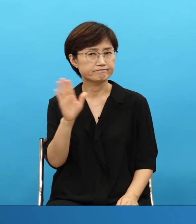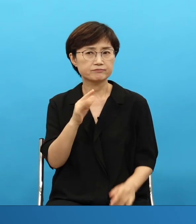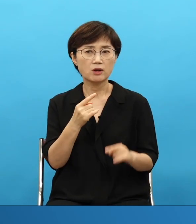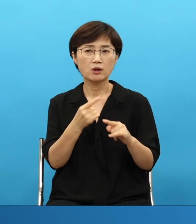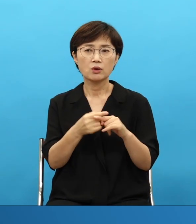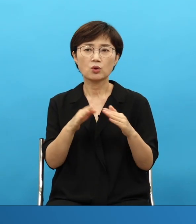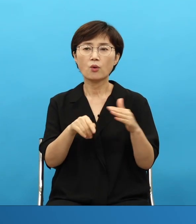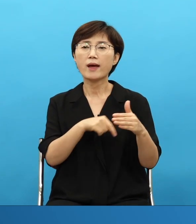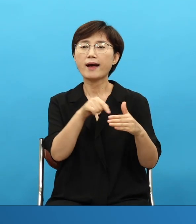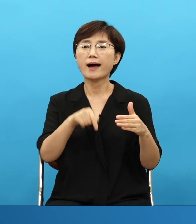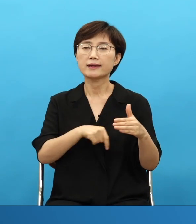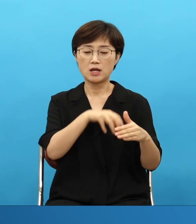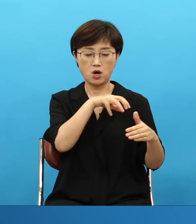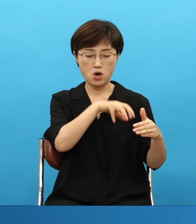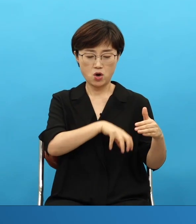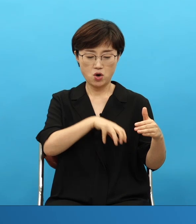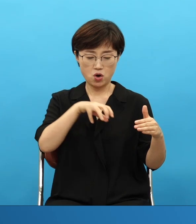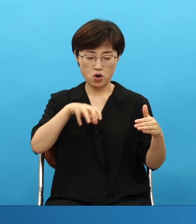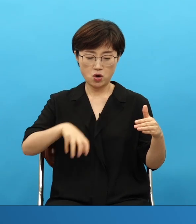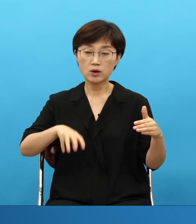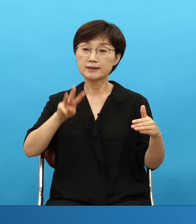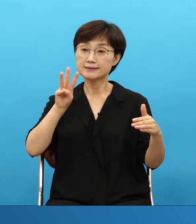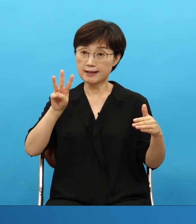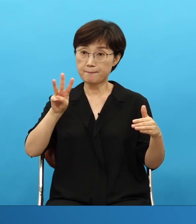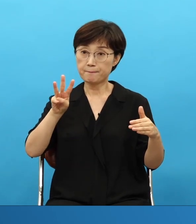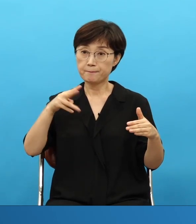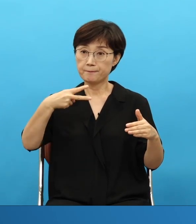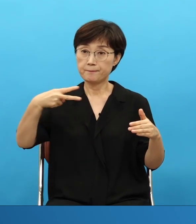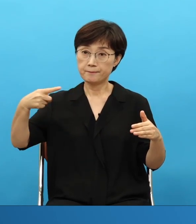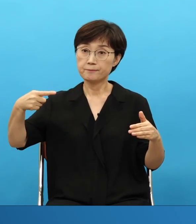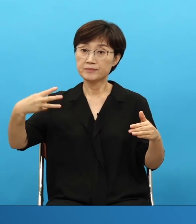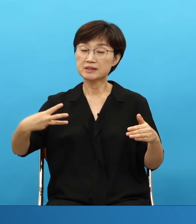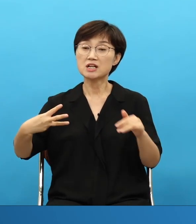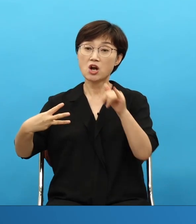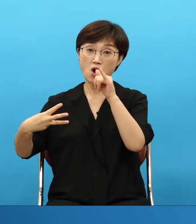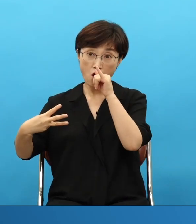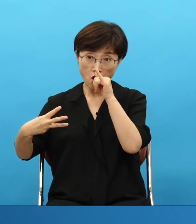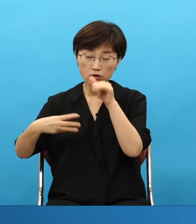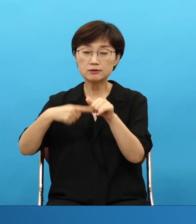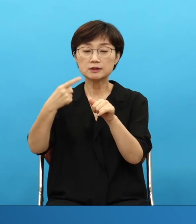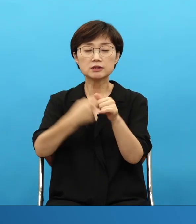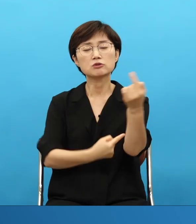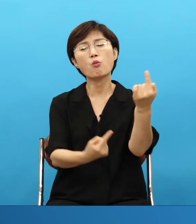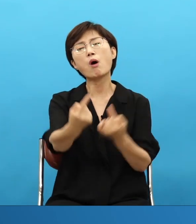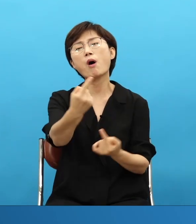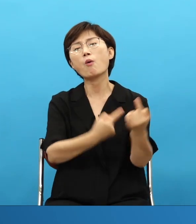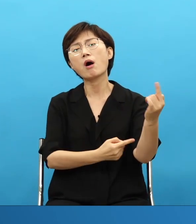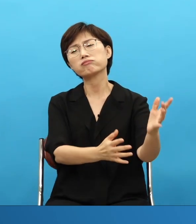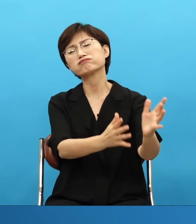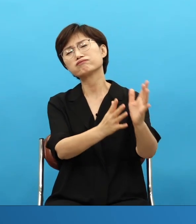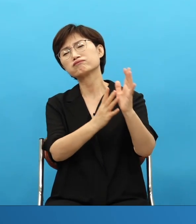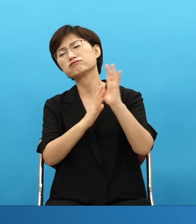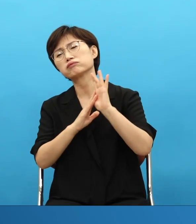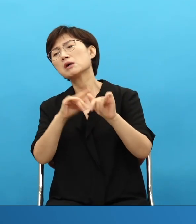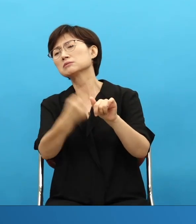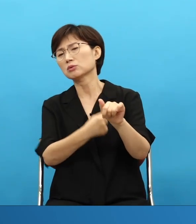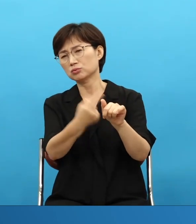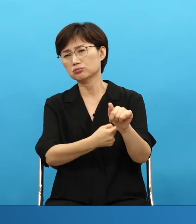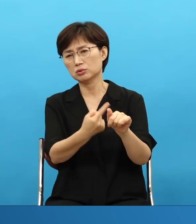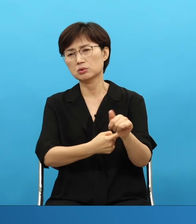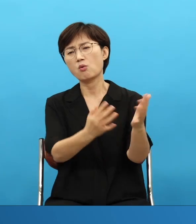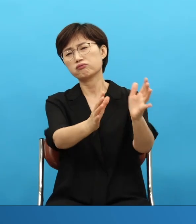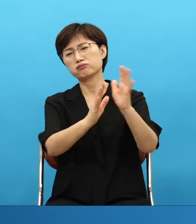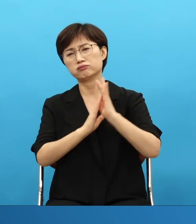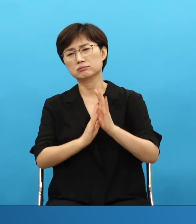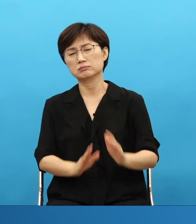만들면요 밀려 들어오는 거예요. If you create the 3 courtyards, they will 감당 come. 못할 정도에서는 플랫폼 말씀 오게 돼 있는 You 거예요. have the platform. You can't handle